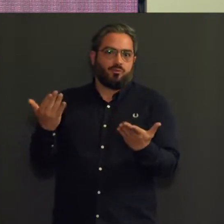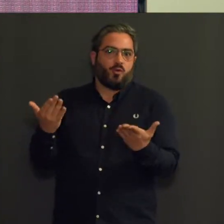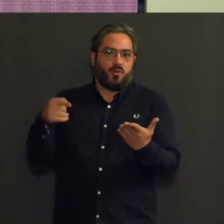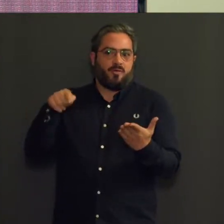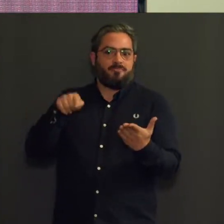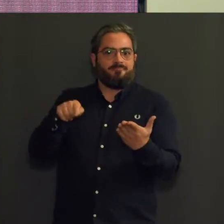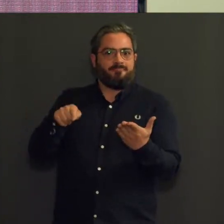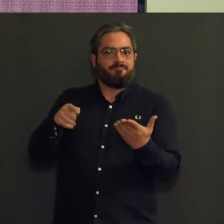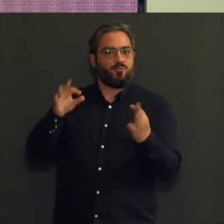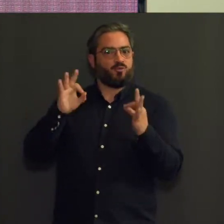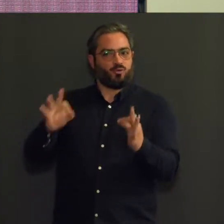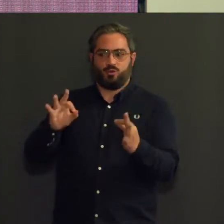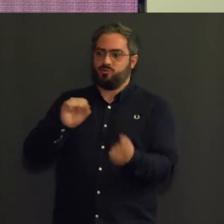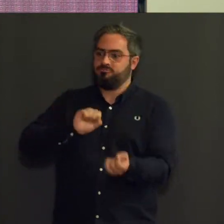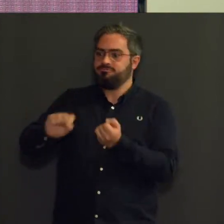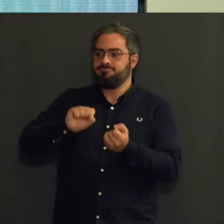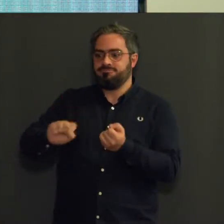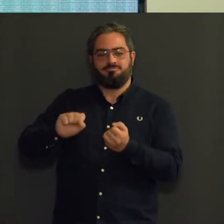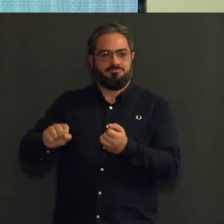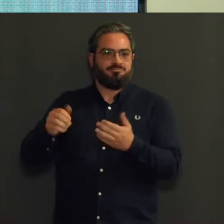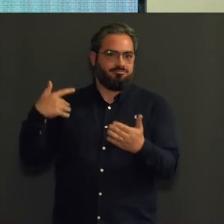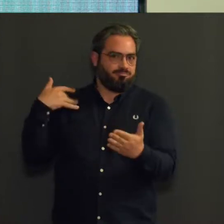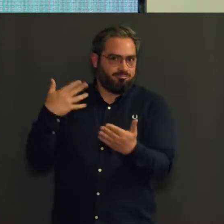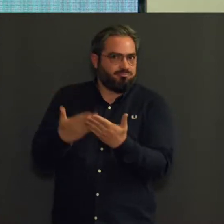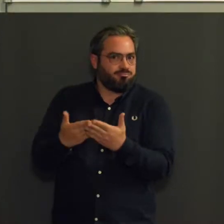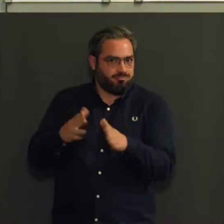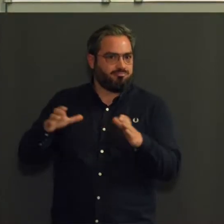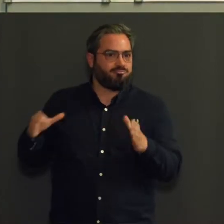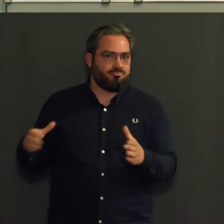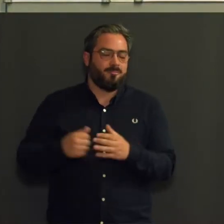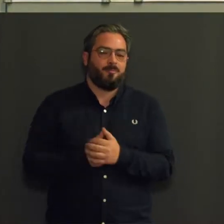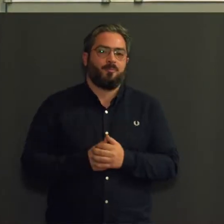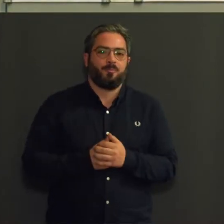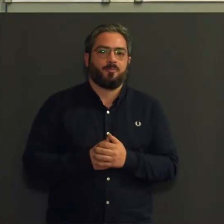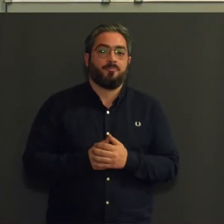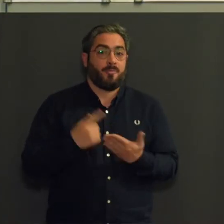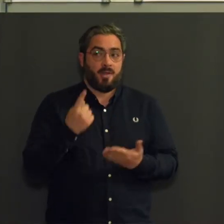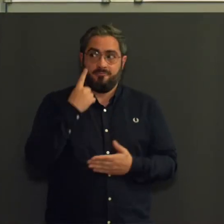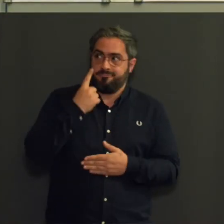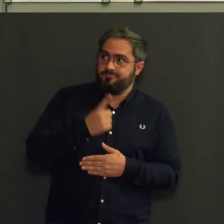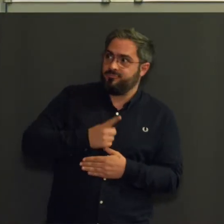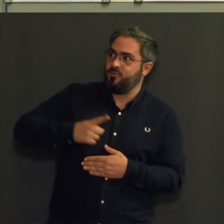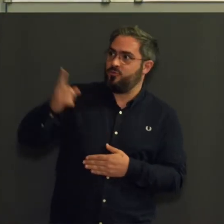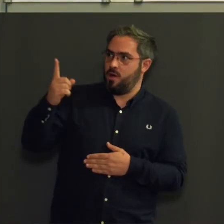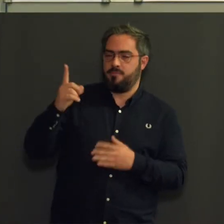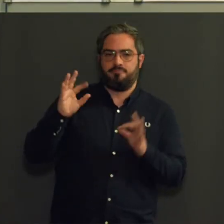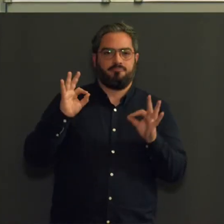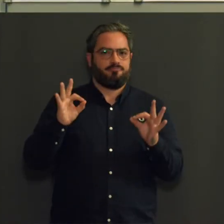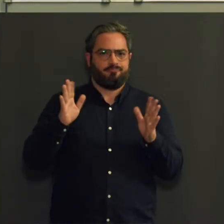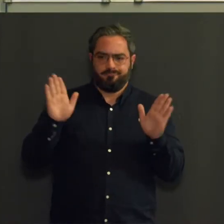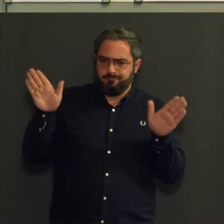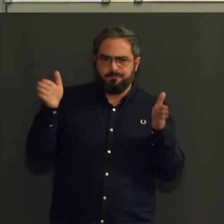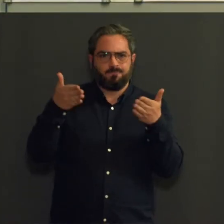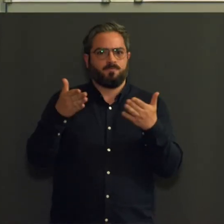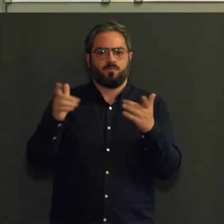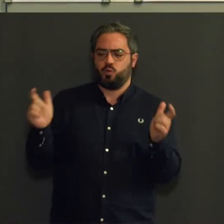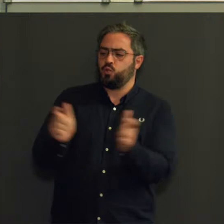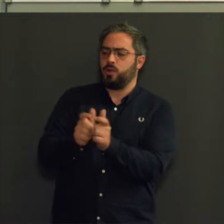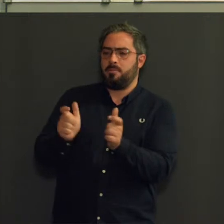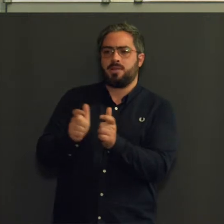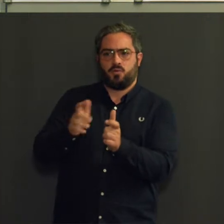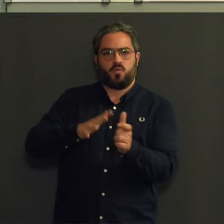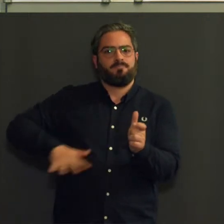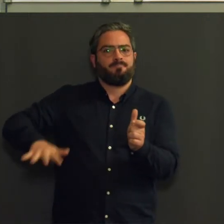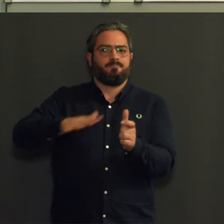être convenablement protégées. Si on s'intéresse, comme sur la première diapositive, aux contaminations, on voit que nous avons